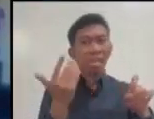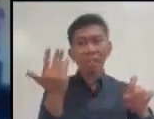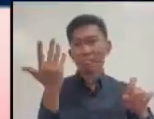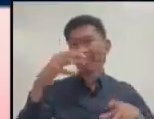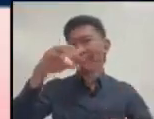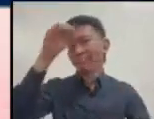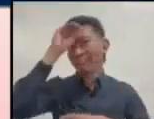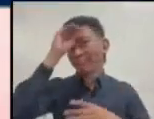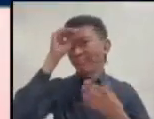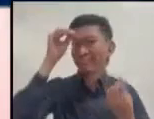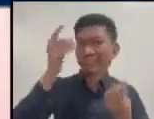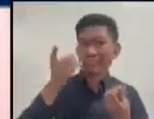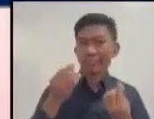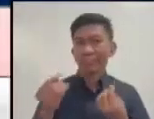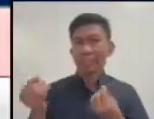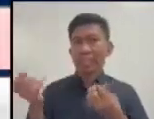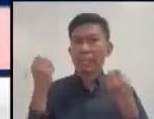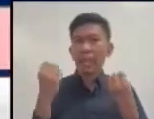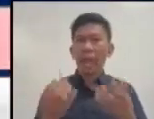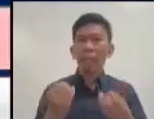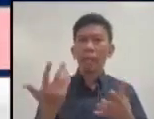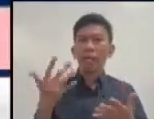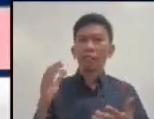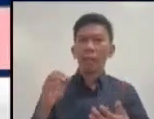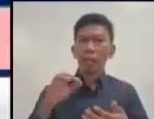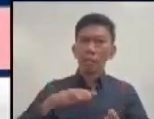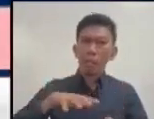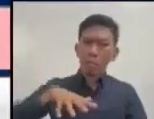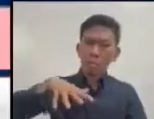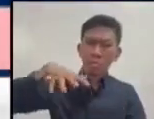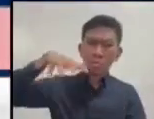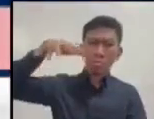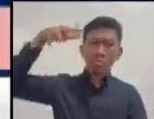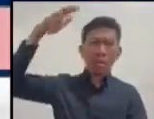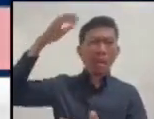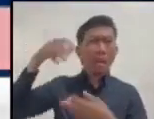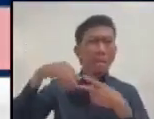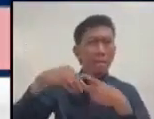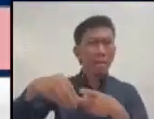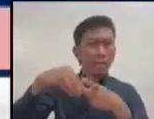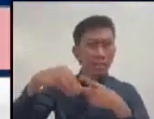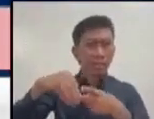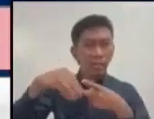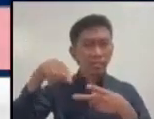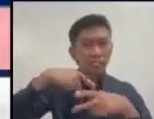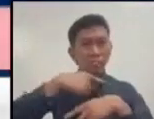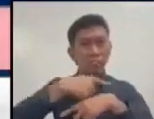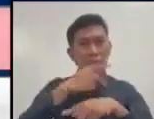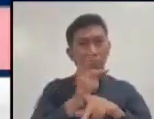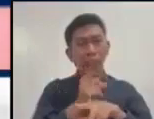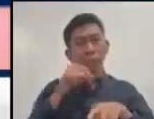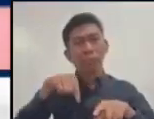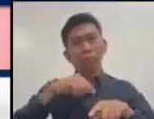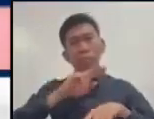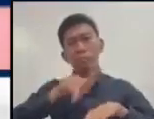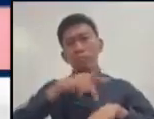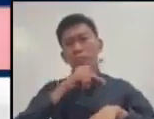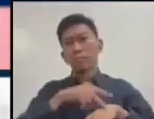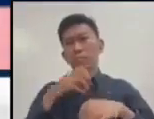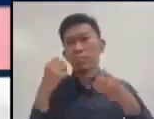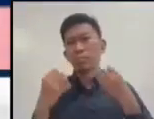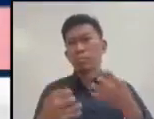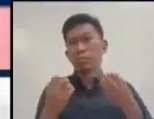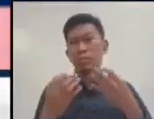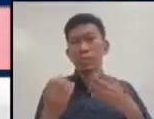Napaka-dami volume ng plastic na napoproduce dito sa ating bansa. Sabi ng DNR, 2.6